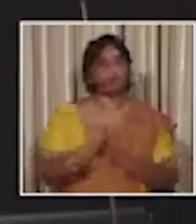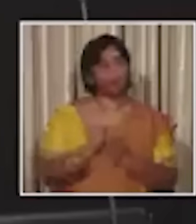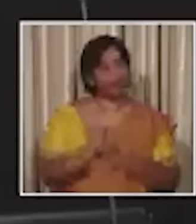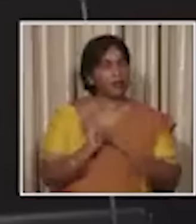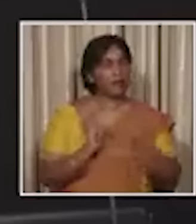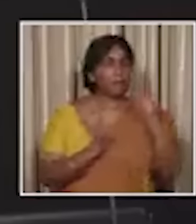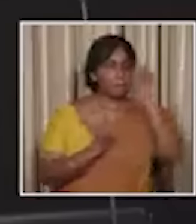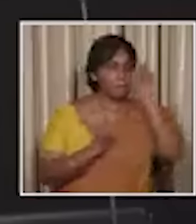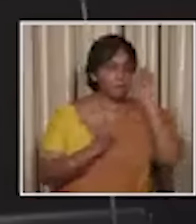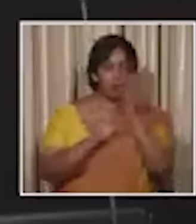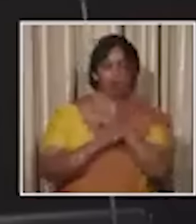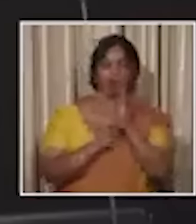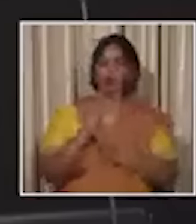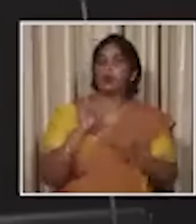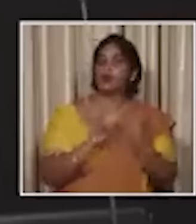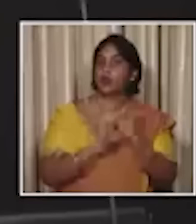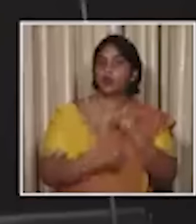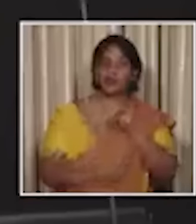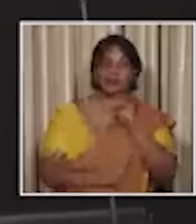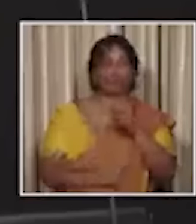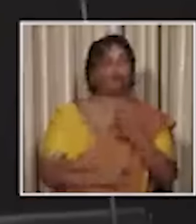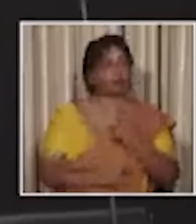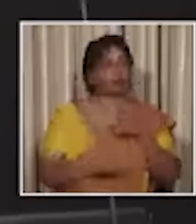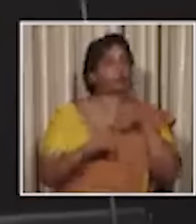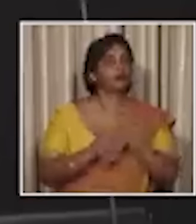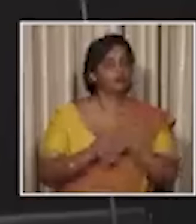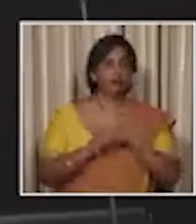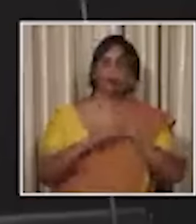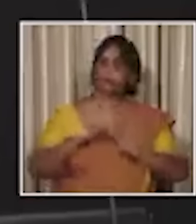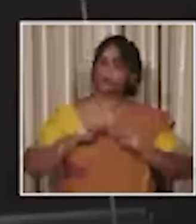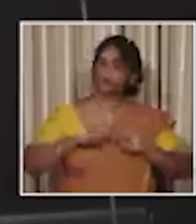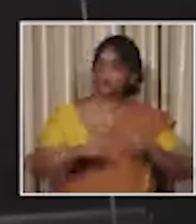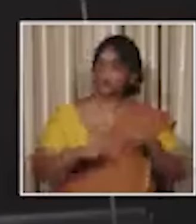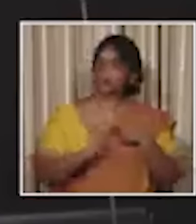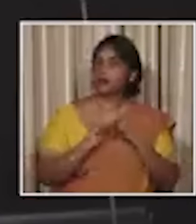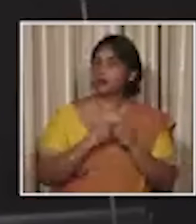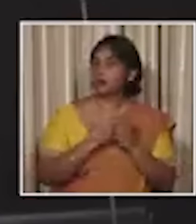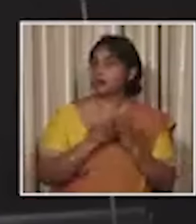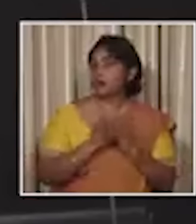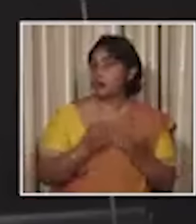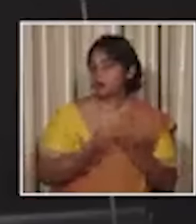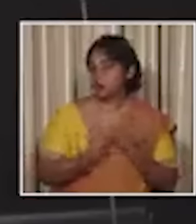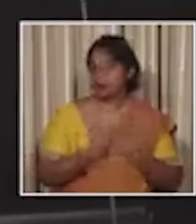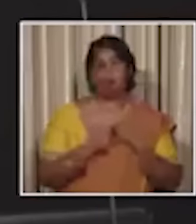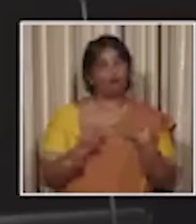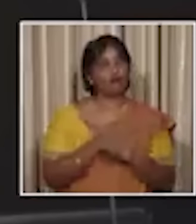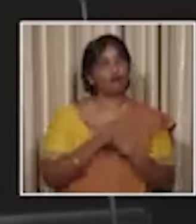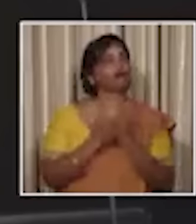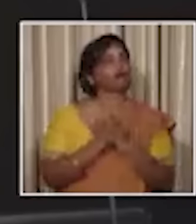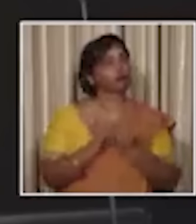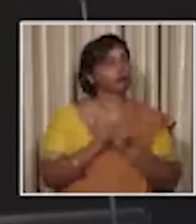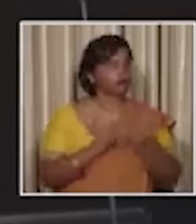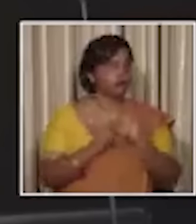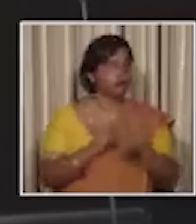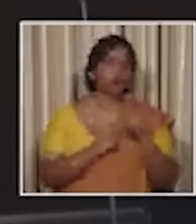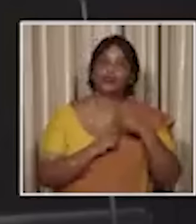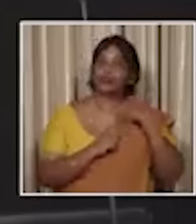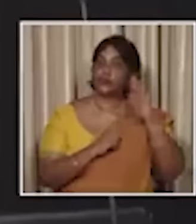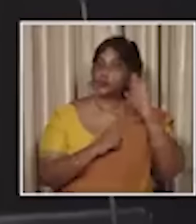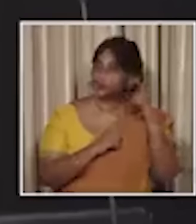மூலம் ஒரு தீர்வை காணுகிறோம், அதற்கான ஆலோசனைகள் சட்ட ஆலோசகர்கள் ஓய்வு பெற்ற நீதியரசர்களின் வெளிநாட்டு